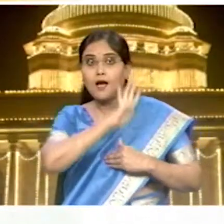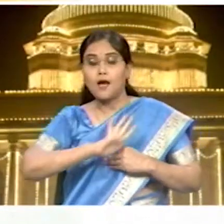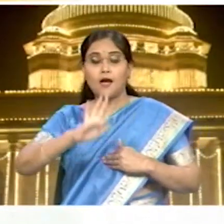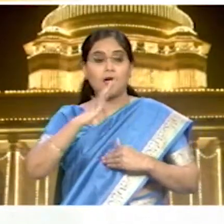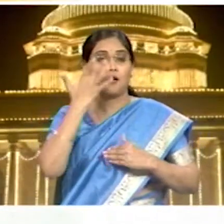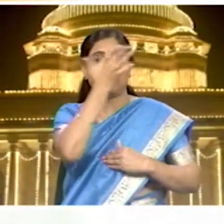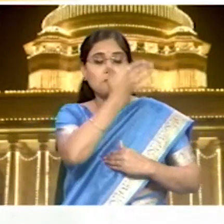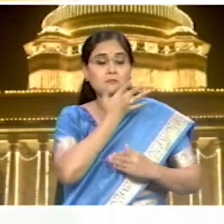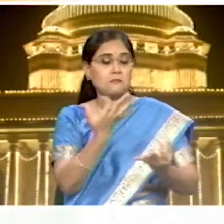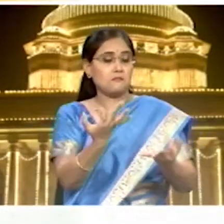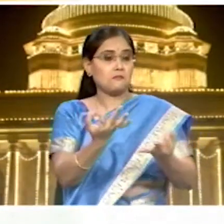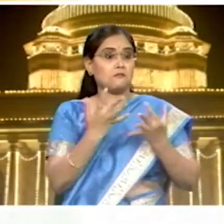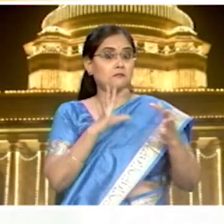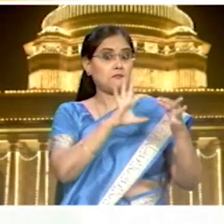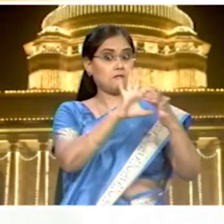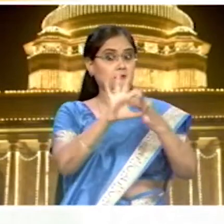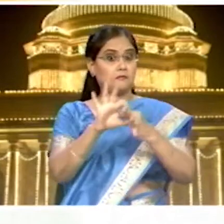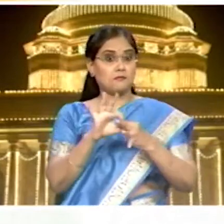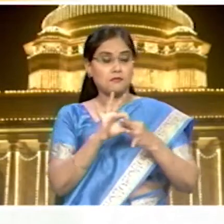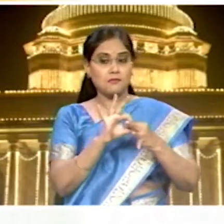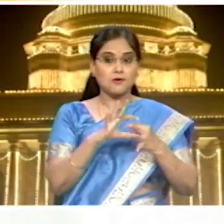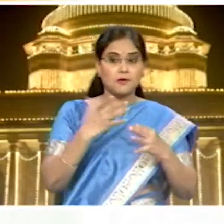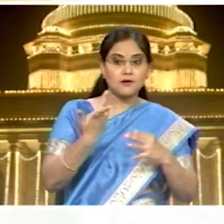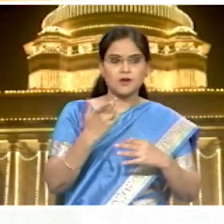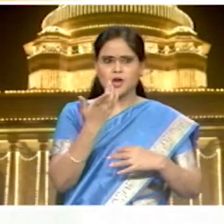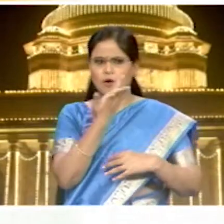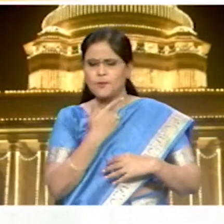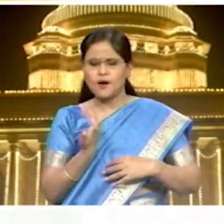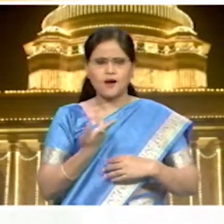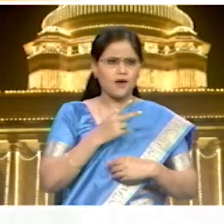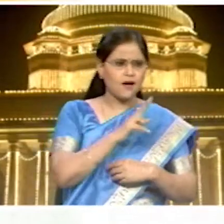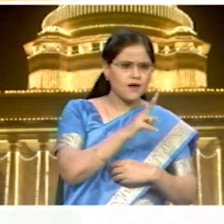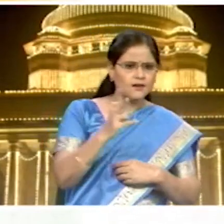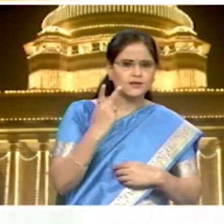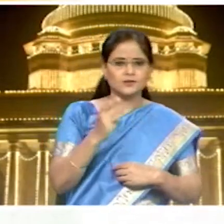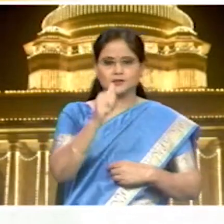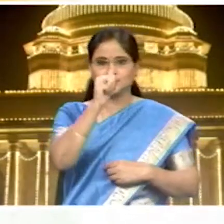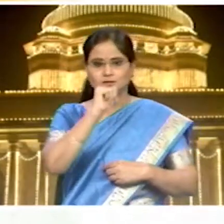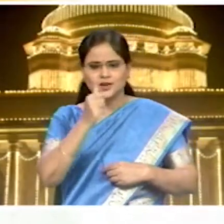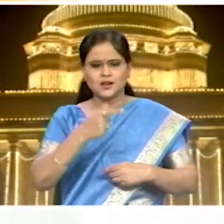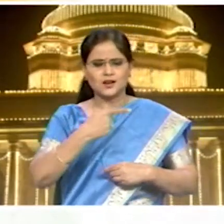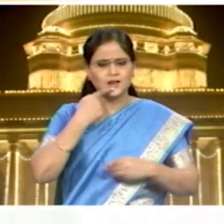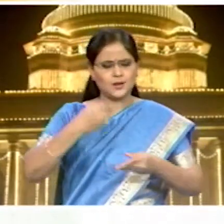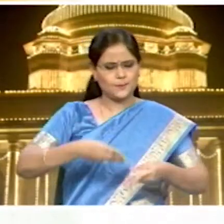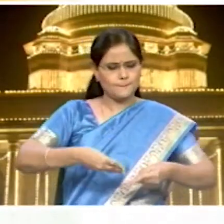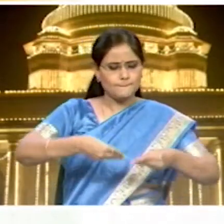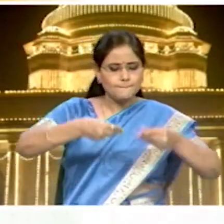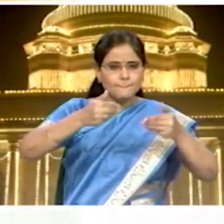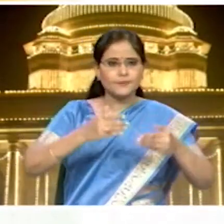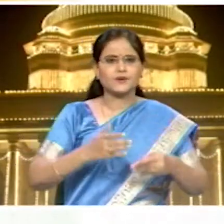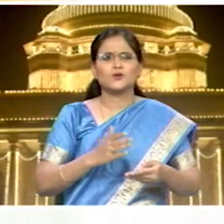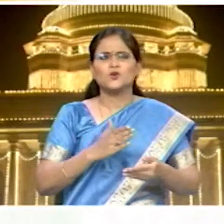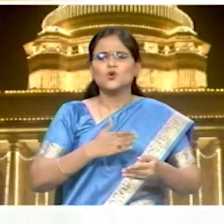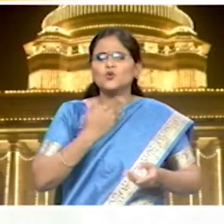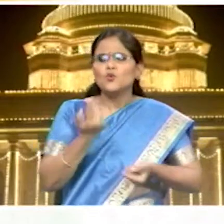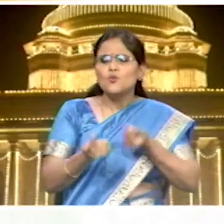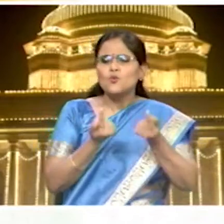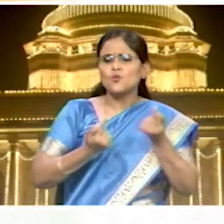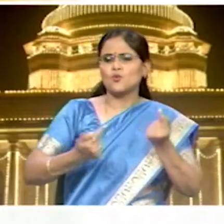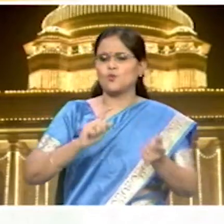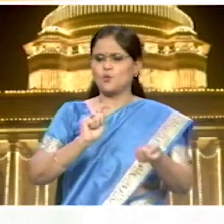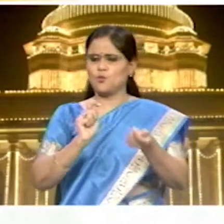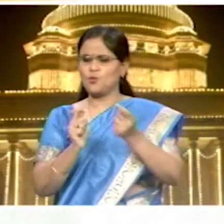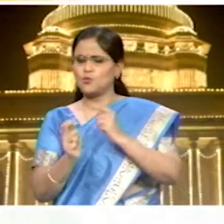हर चीज को दृढ़तापूर्वक संरक्षण करना चाहिए। जल, मिट्टी और जैविक विविधता का